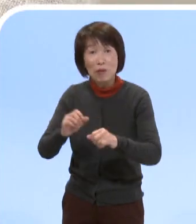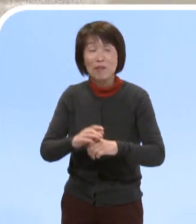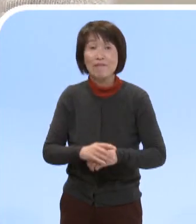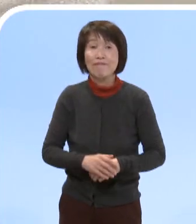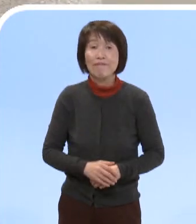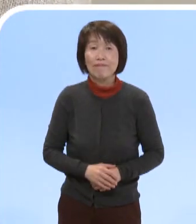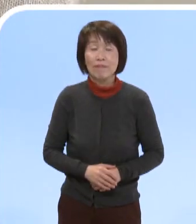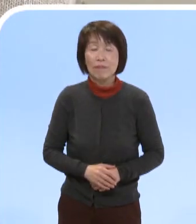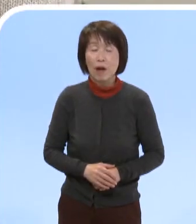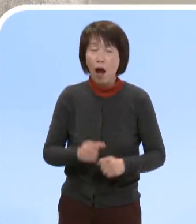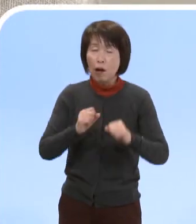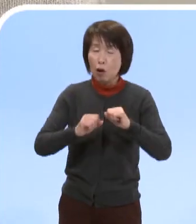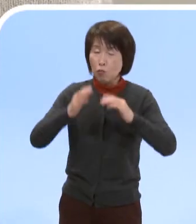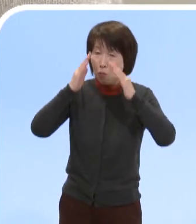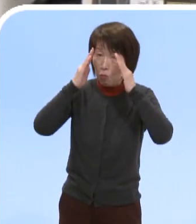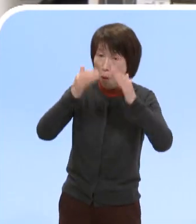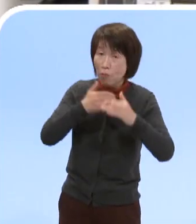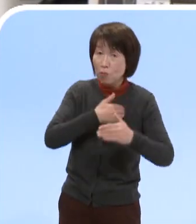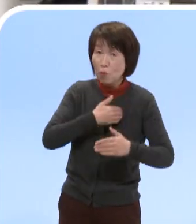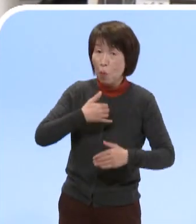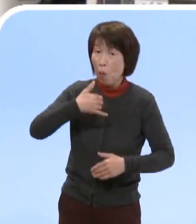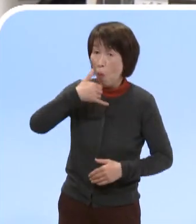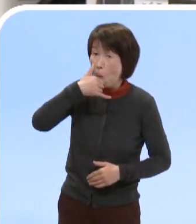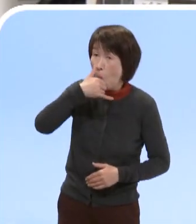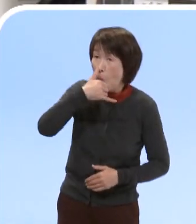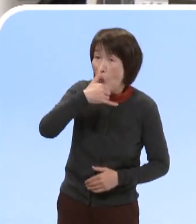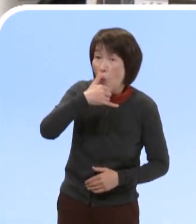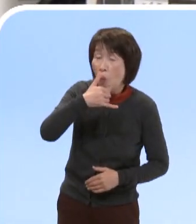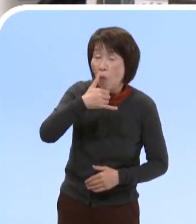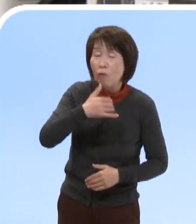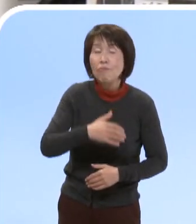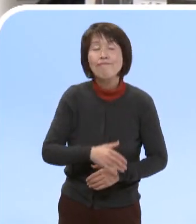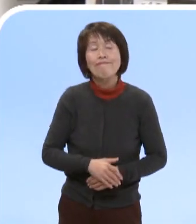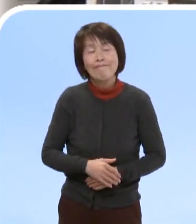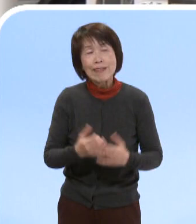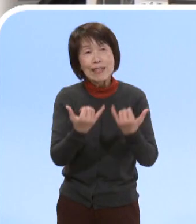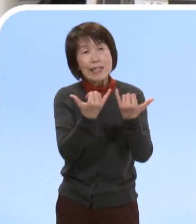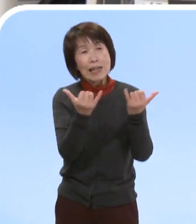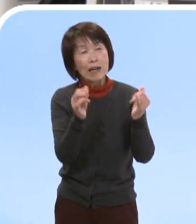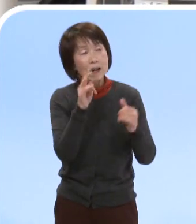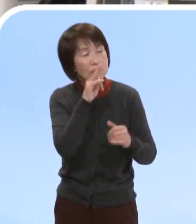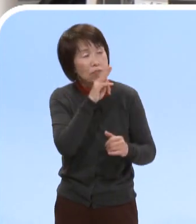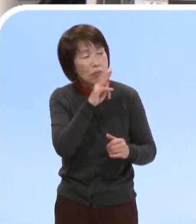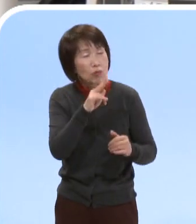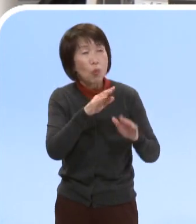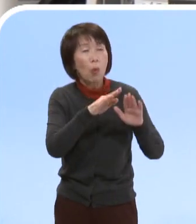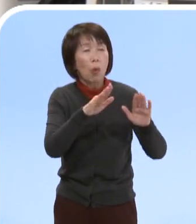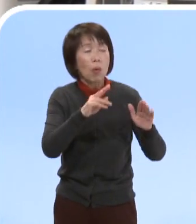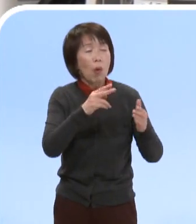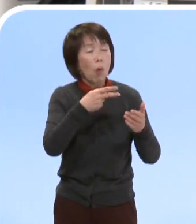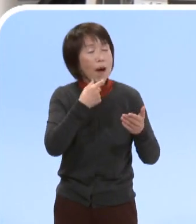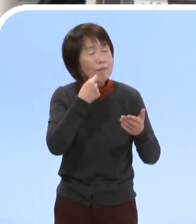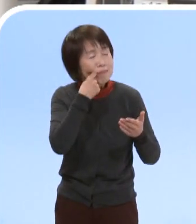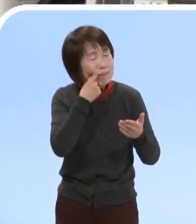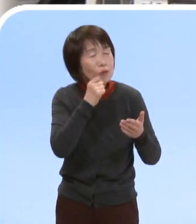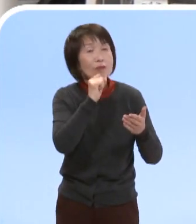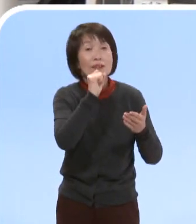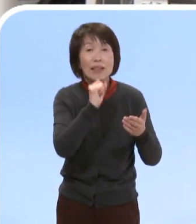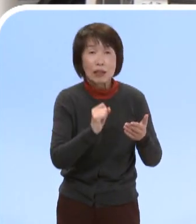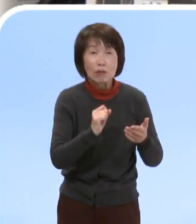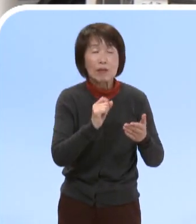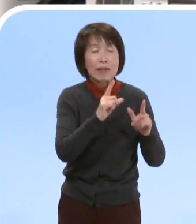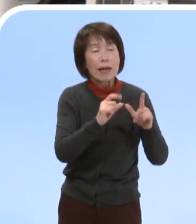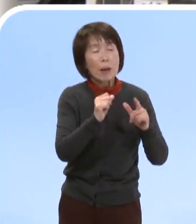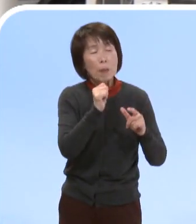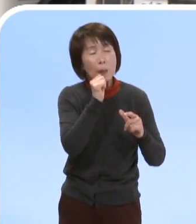なんでこんなにこう頑張れるんですか？ 子どもたちの状況であるとか、から困窮者の状況であるとか、日本の母子世